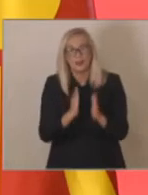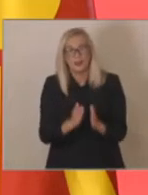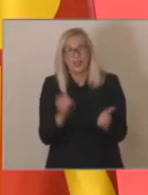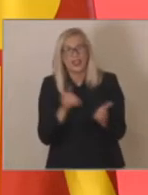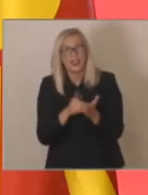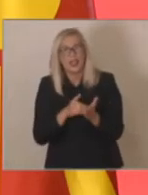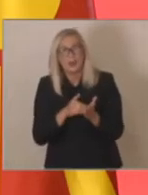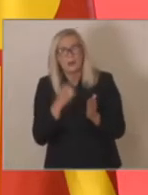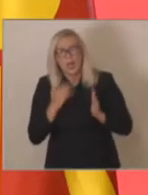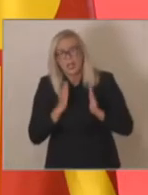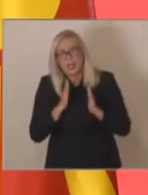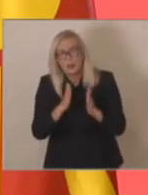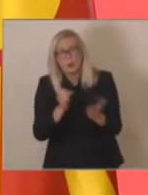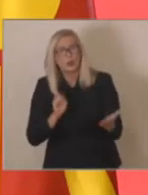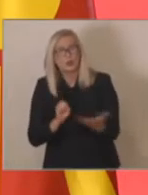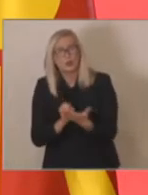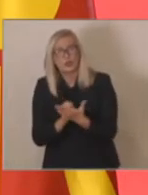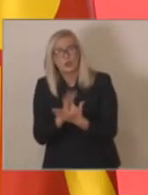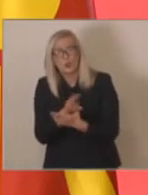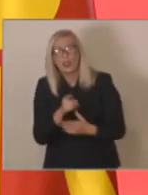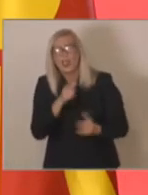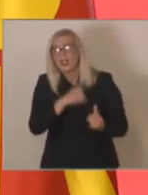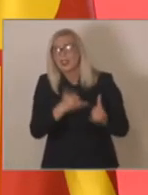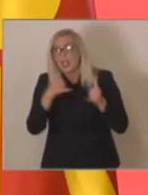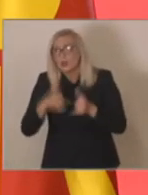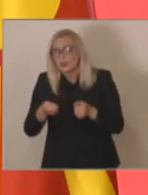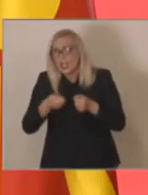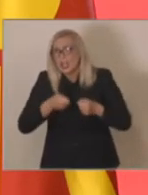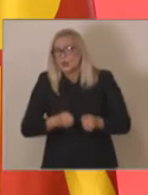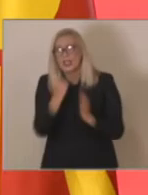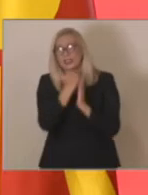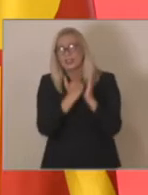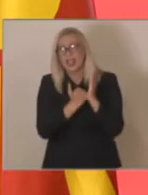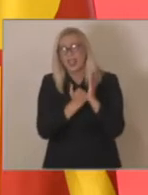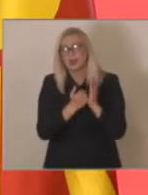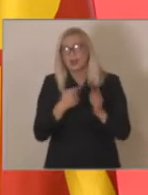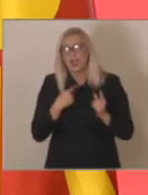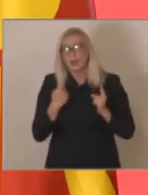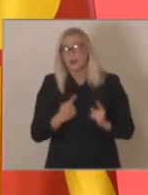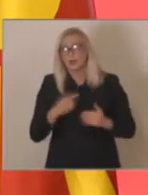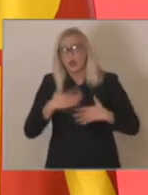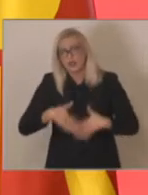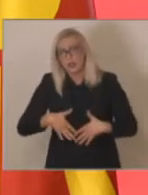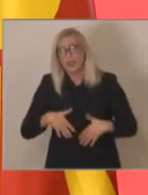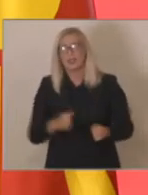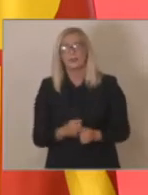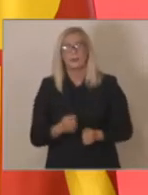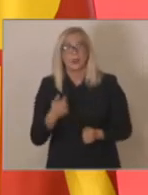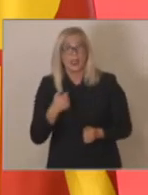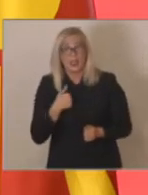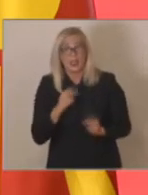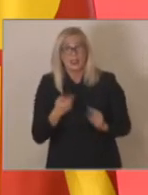треба да продолжи со имплементацијата на веќе донесените закони и постоечки механизми. Јас како